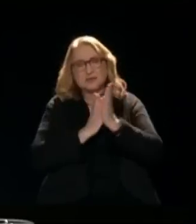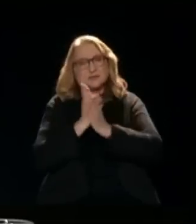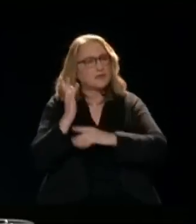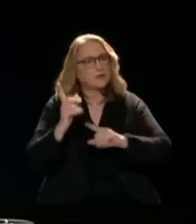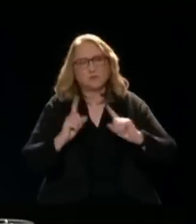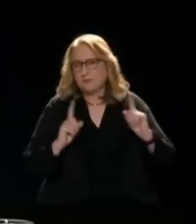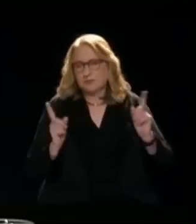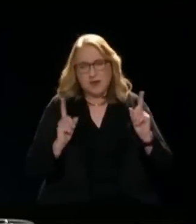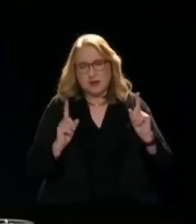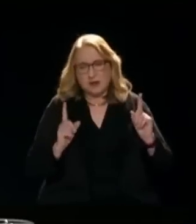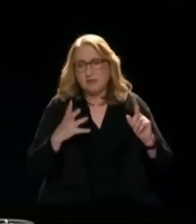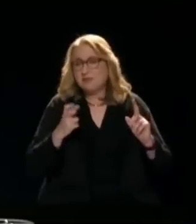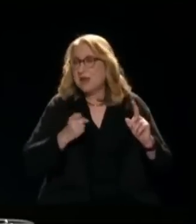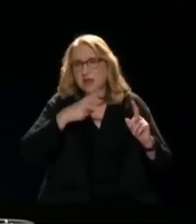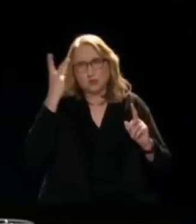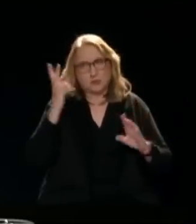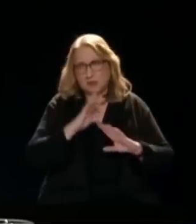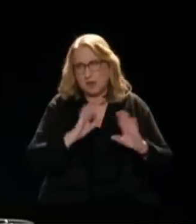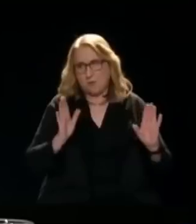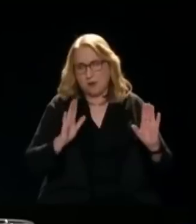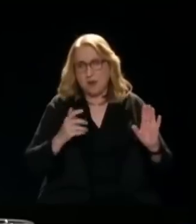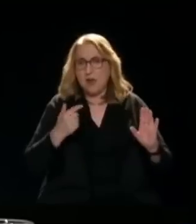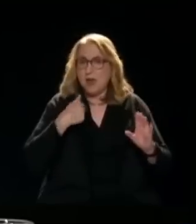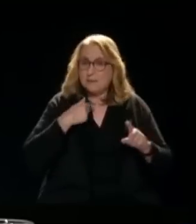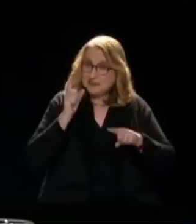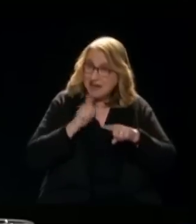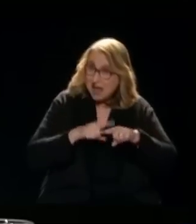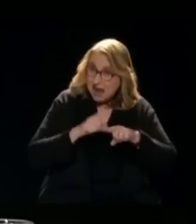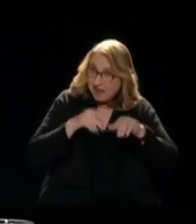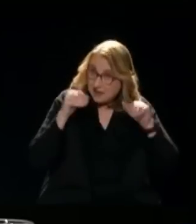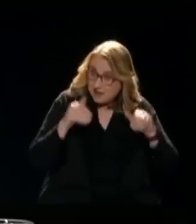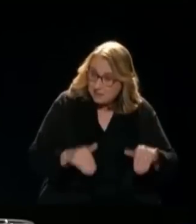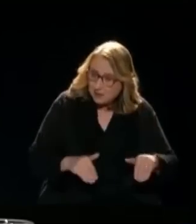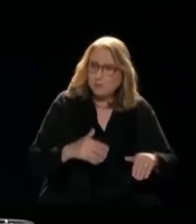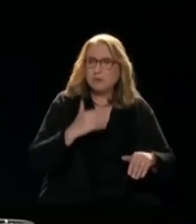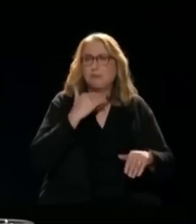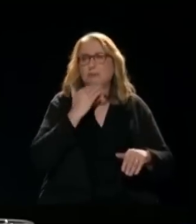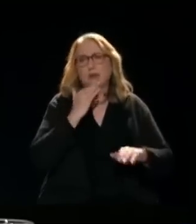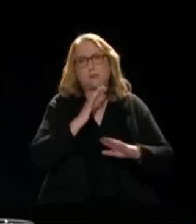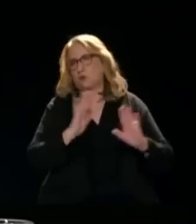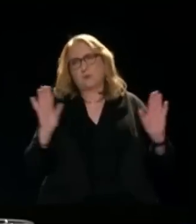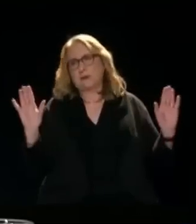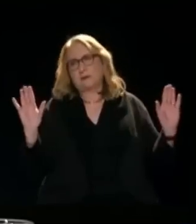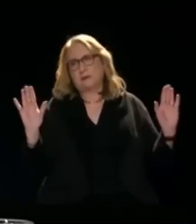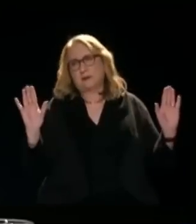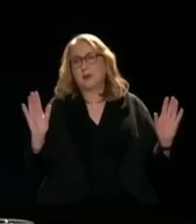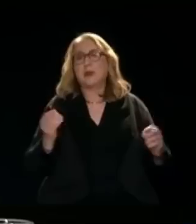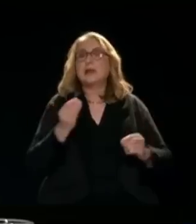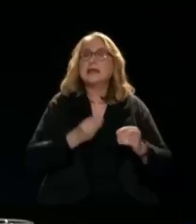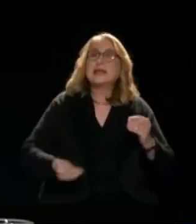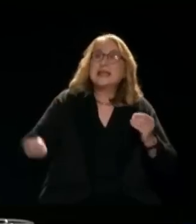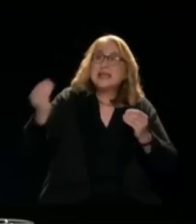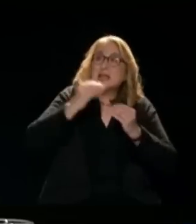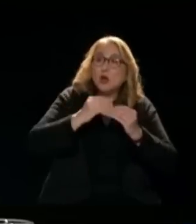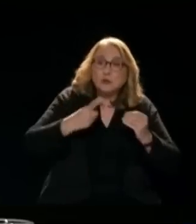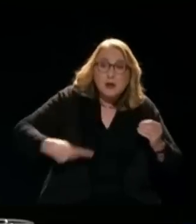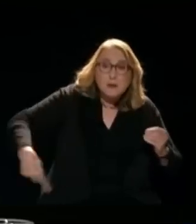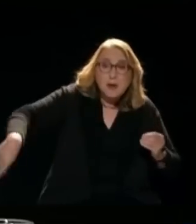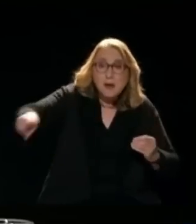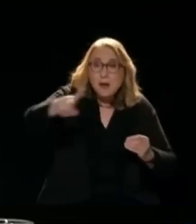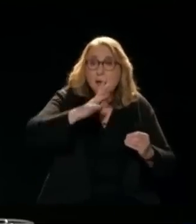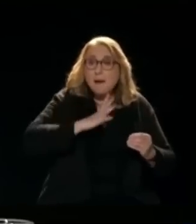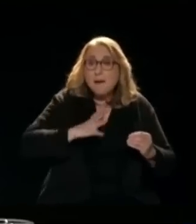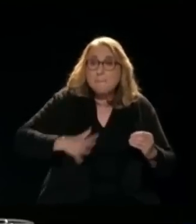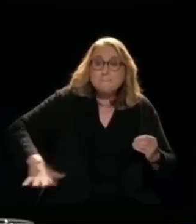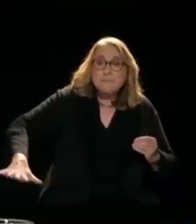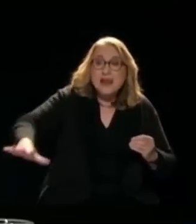δεν μπορεί μια χώρα σαν τη δική μας να τις εφαρμόζει. Πολύ δε περισσότερο όταν καλεί τον πληθυσμό της να το πληρώσει αυτό και να το πληρώσει μάλιστα